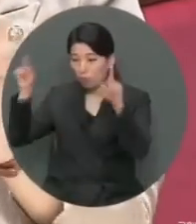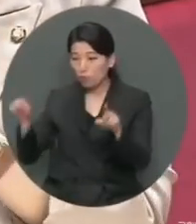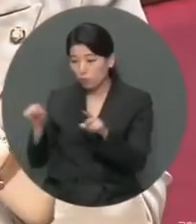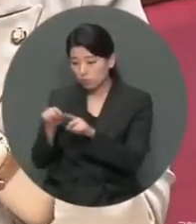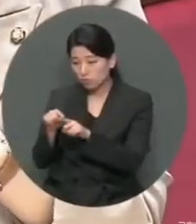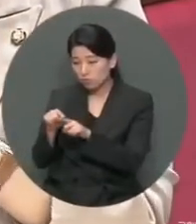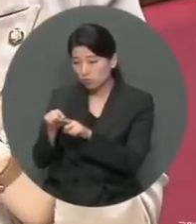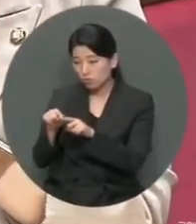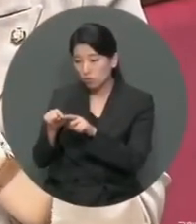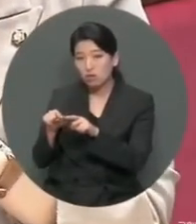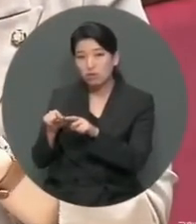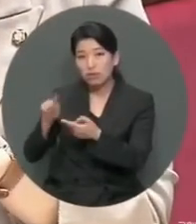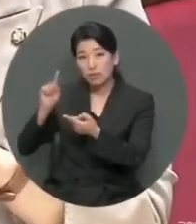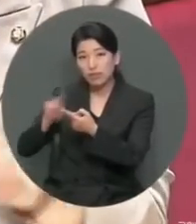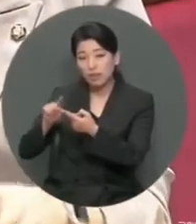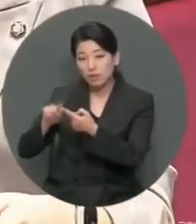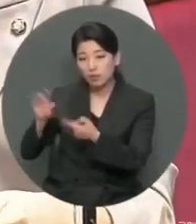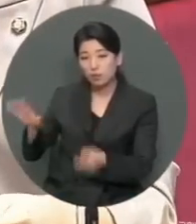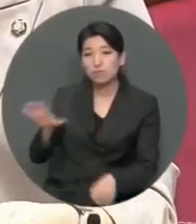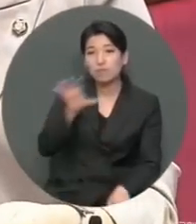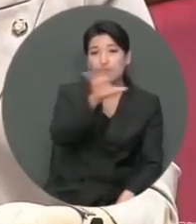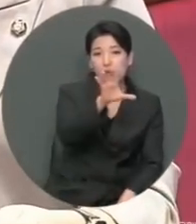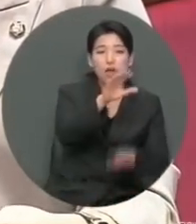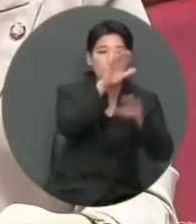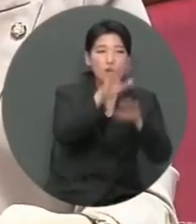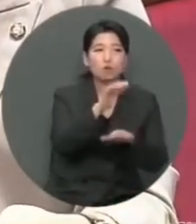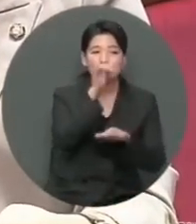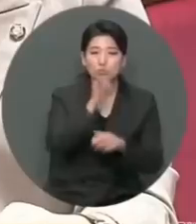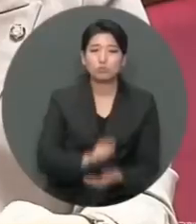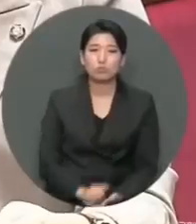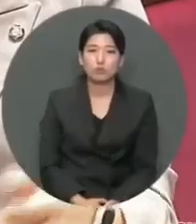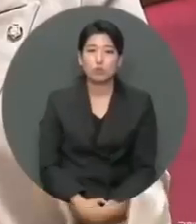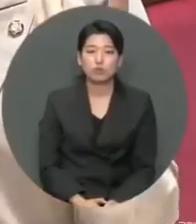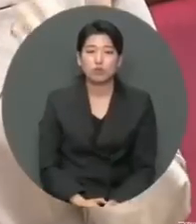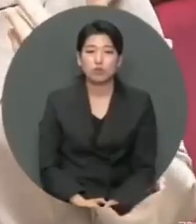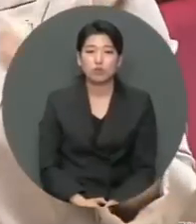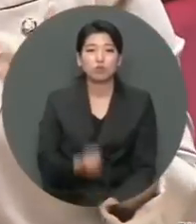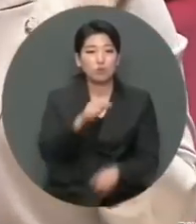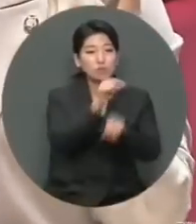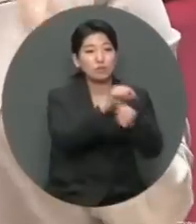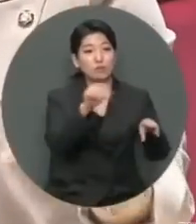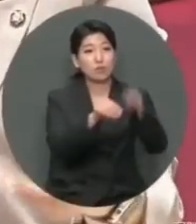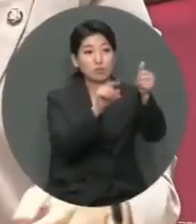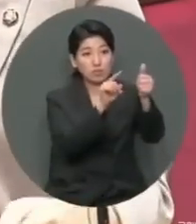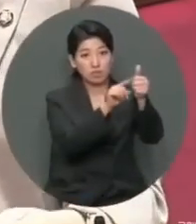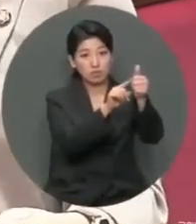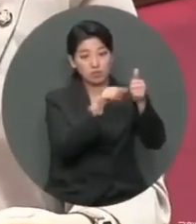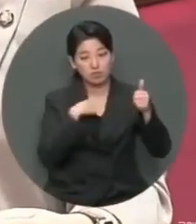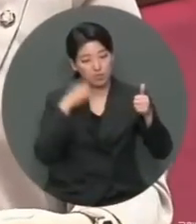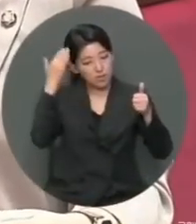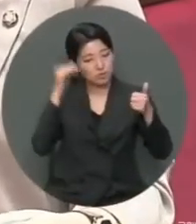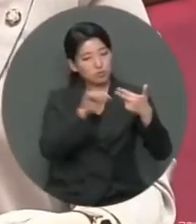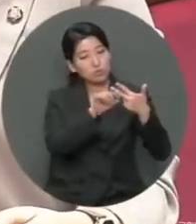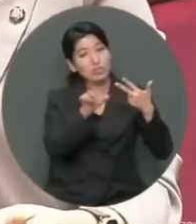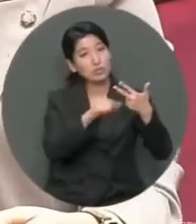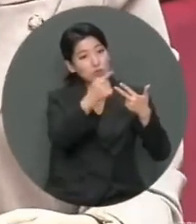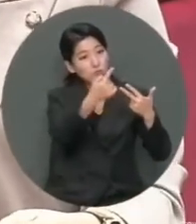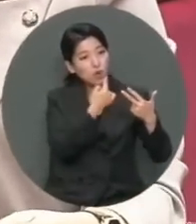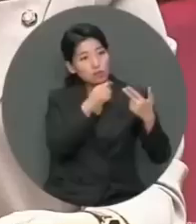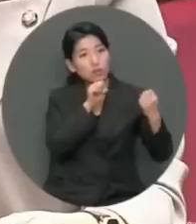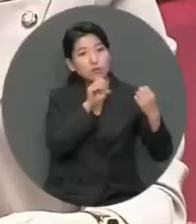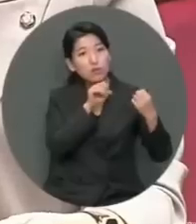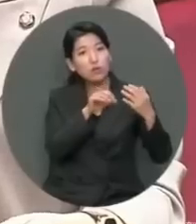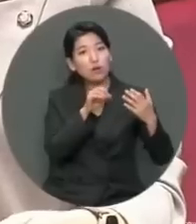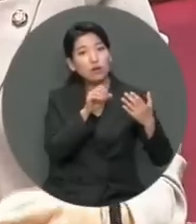특별히 데이터에 대한 지적을 하고 있진 않거든요. 그리고 그로시 사무총장도 우리 언론하고 7월에 인터뷰하면서 그랬잖아요.